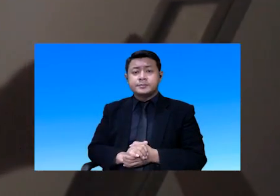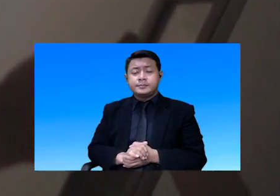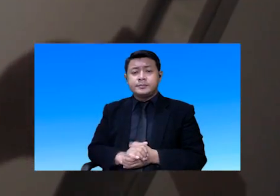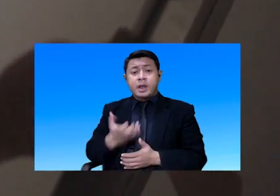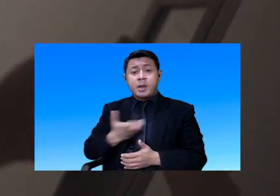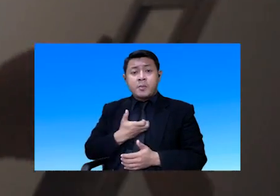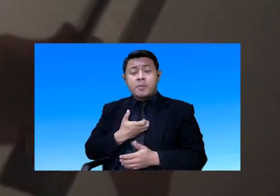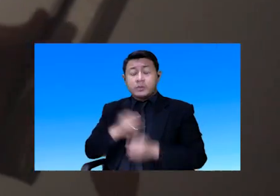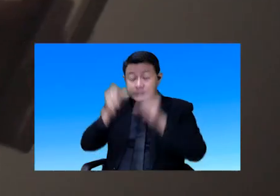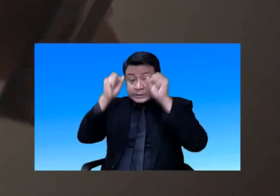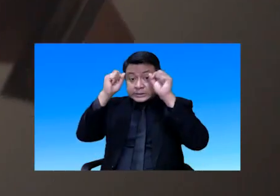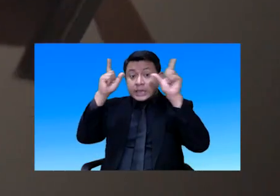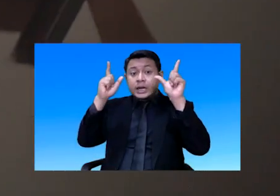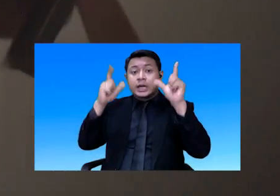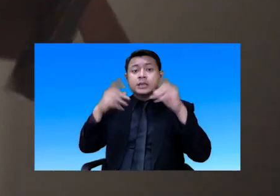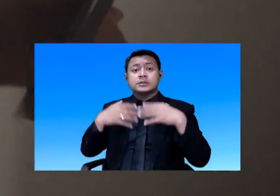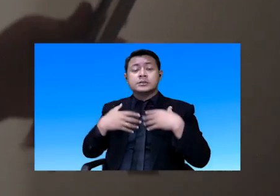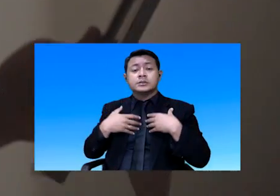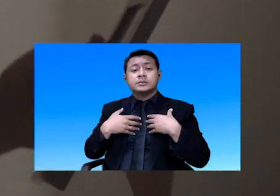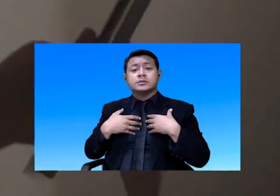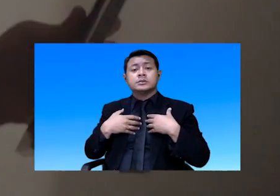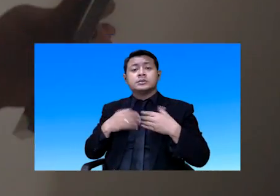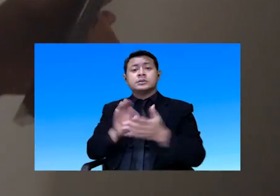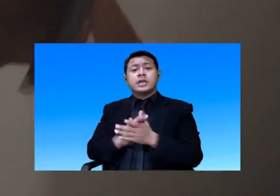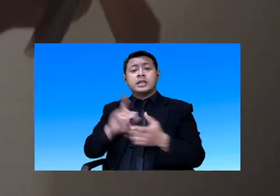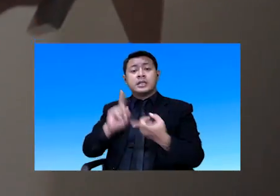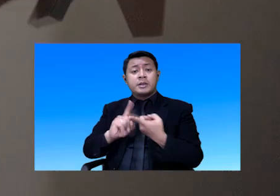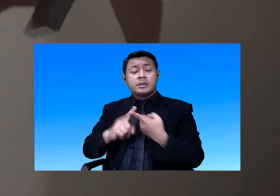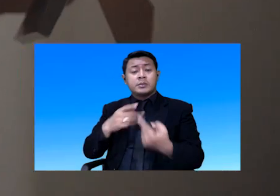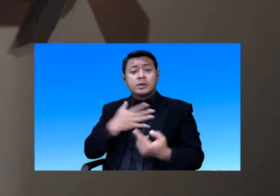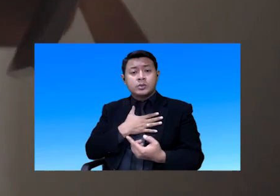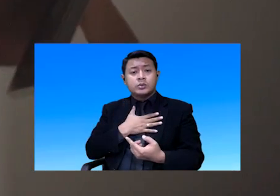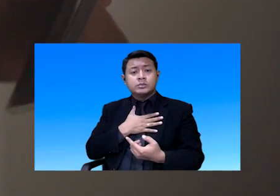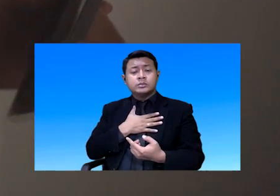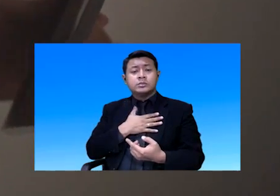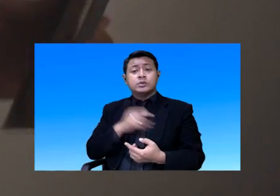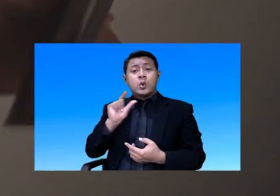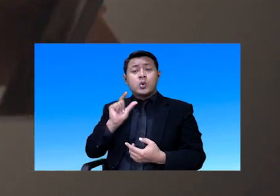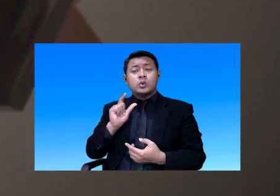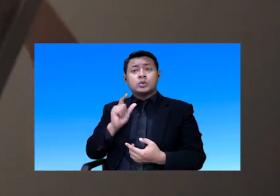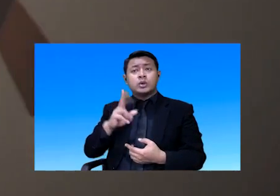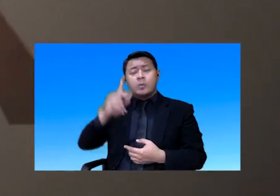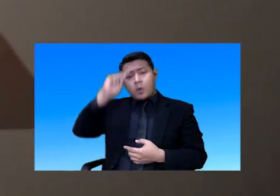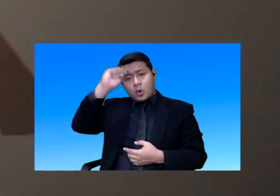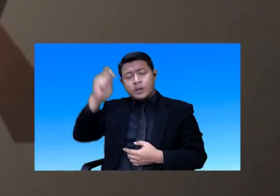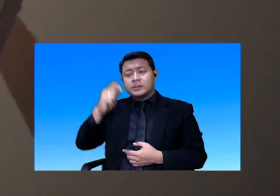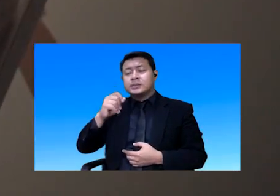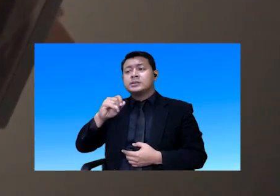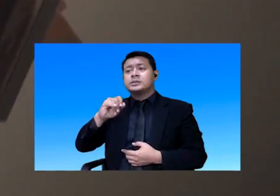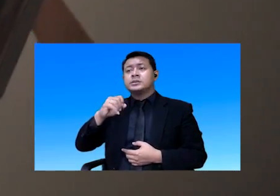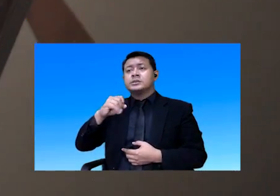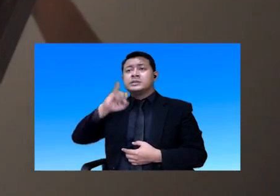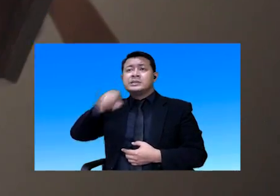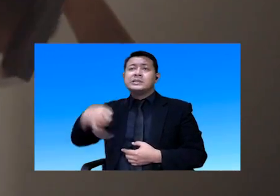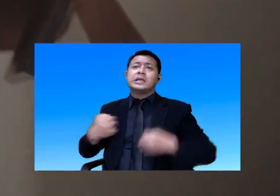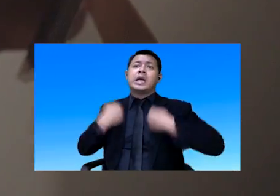ingin menyadarkanku dan teman-temanku untuk menghargai jasa Opung dan teman-teman dulu?